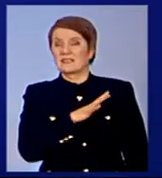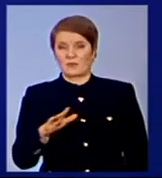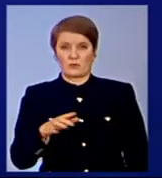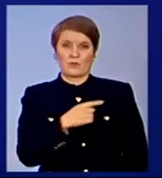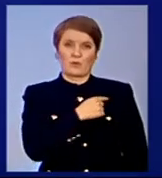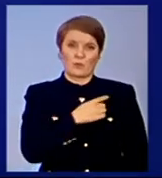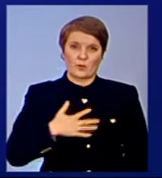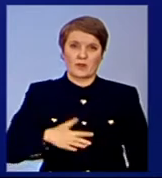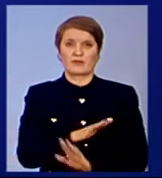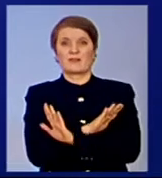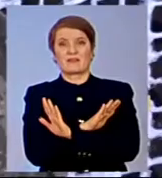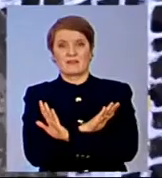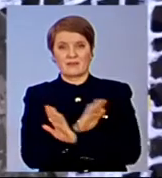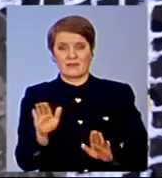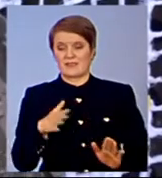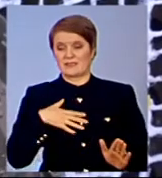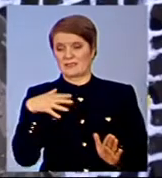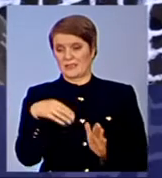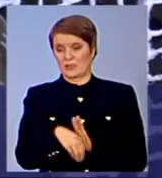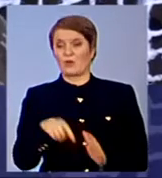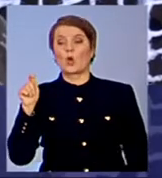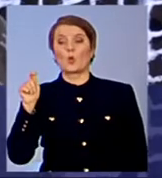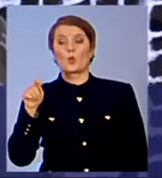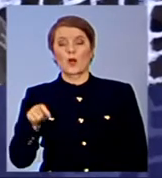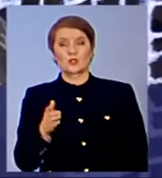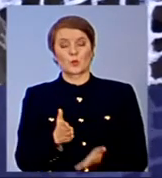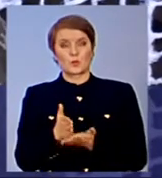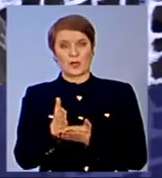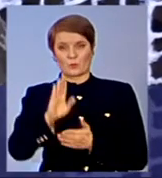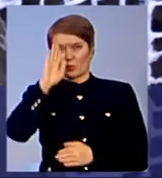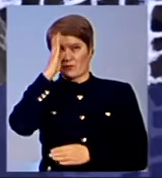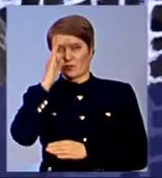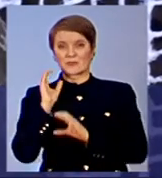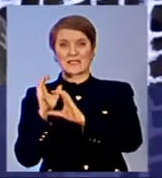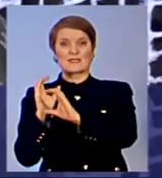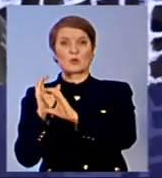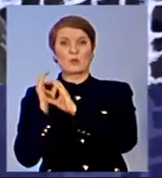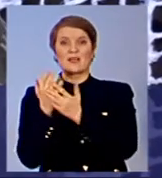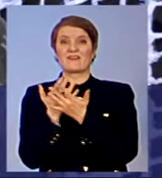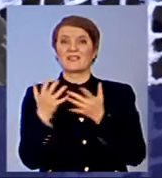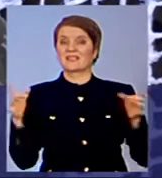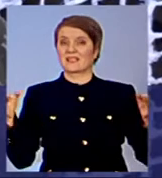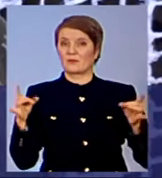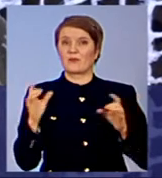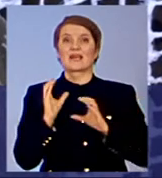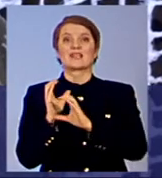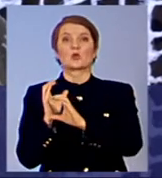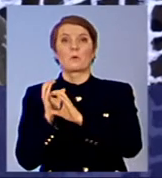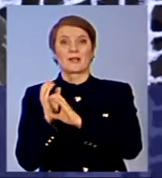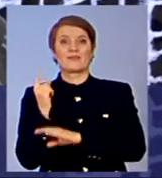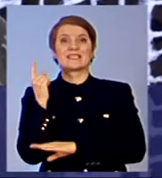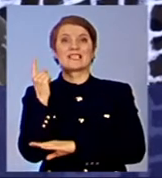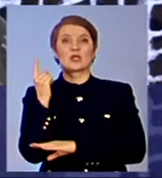АТО Василь Лабай. На Луганському напрямку ворог вів вогонь із мінометів різних калібрів, гранатометів, зенітної установки